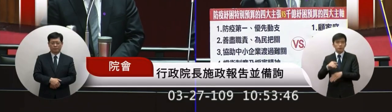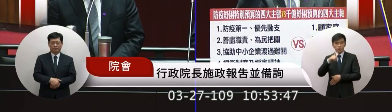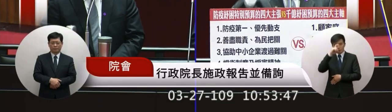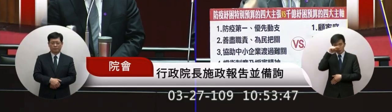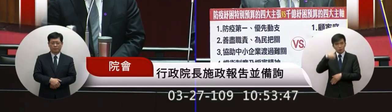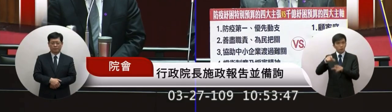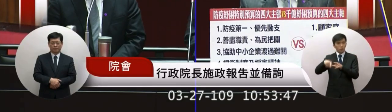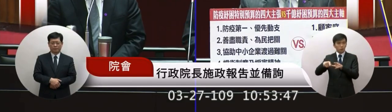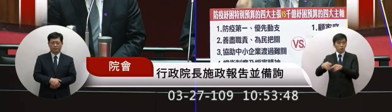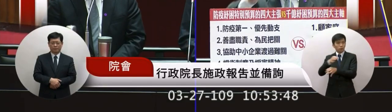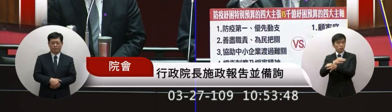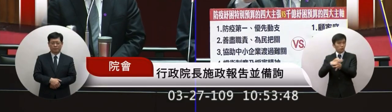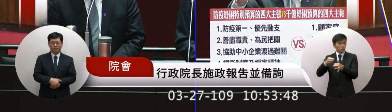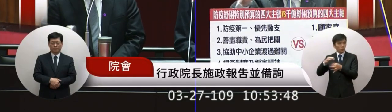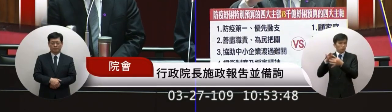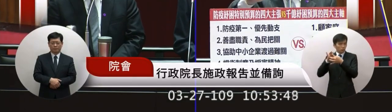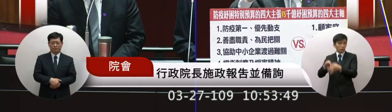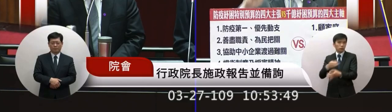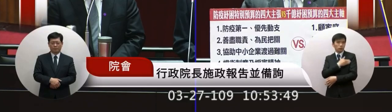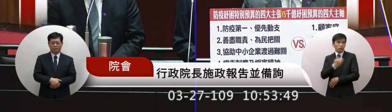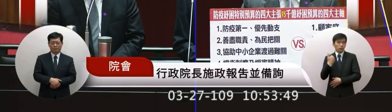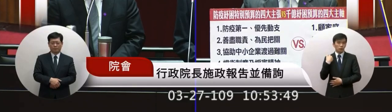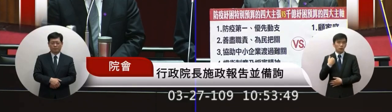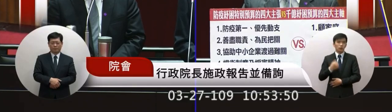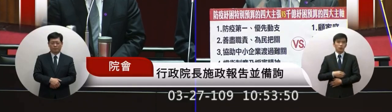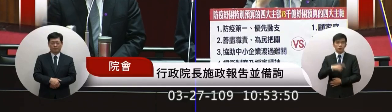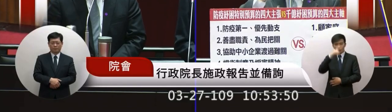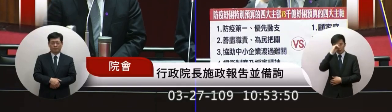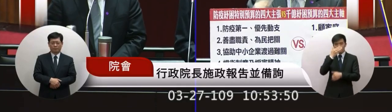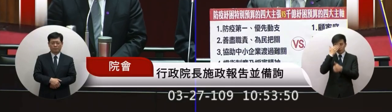会当继续来生存，免去人耽误